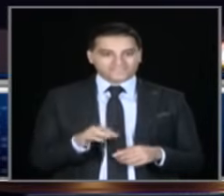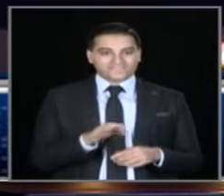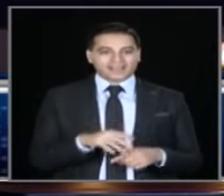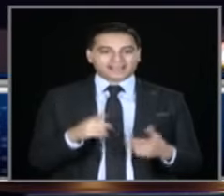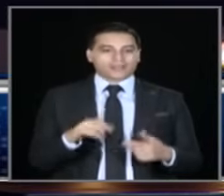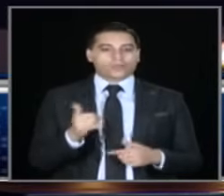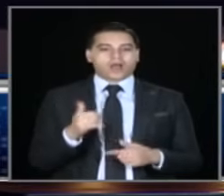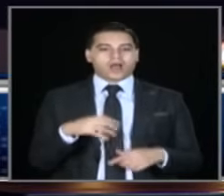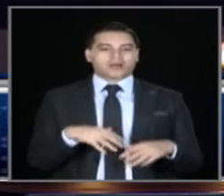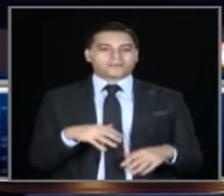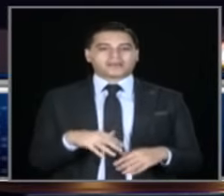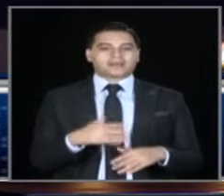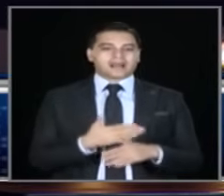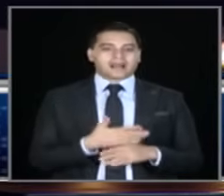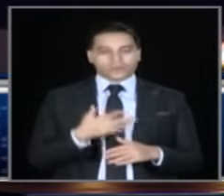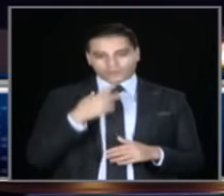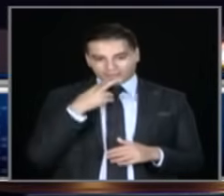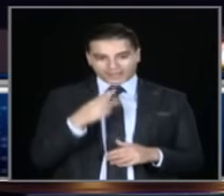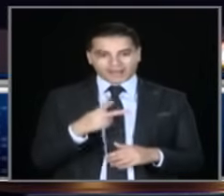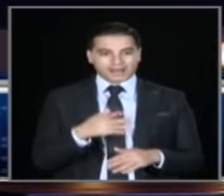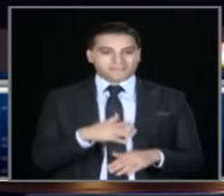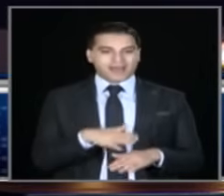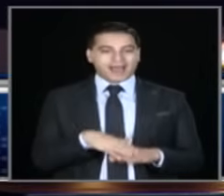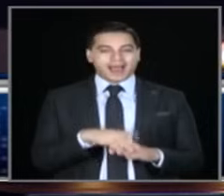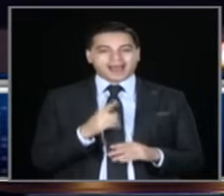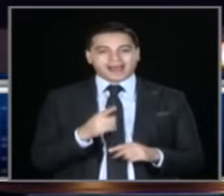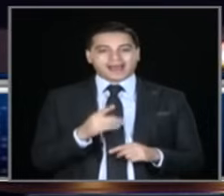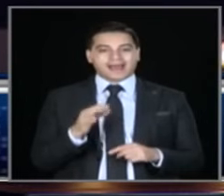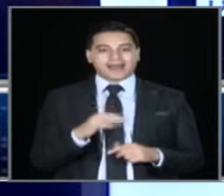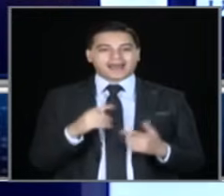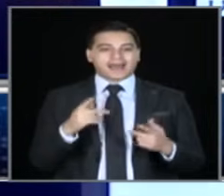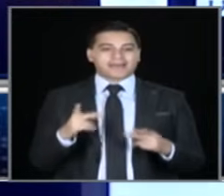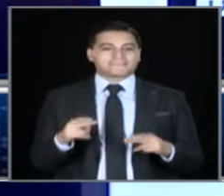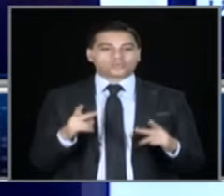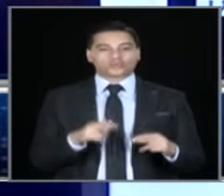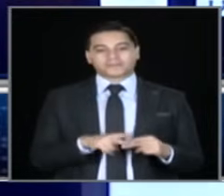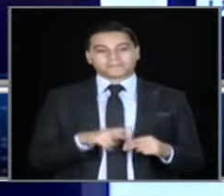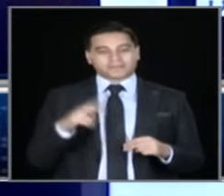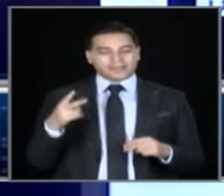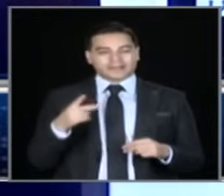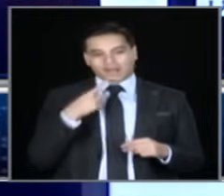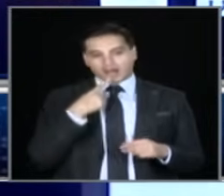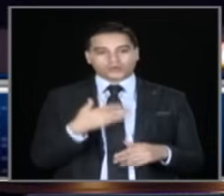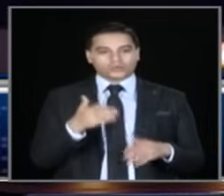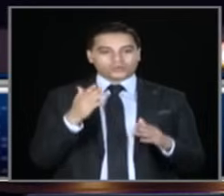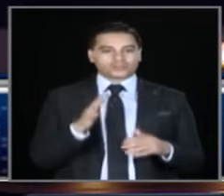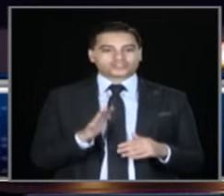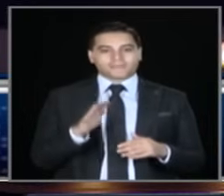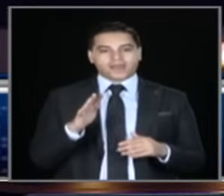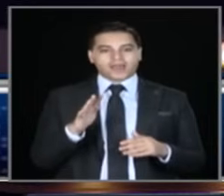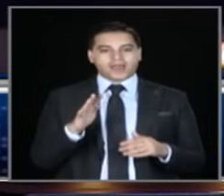دولة عربية. يعني لو بنتكلم لو بنتكلم في أي موسم تاني هنقول شمال